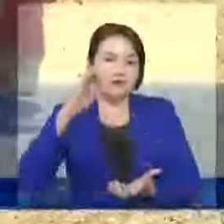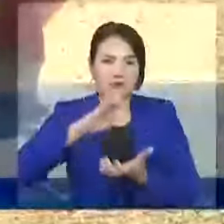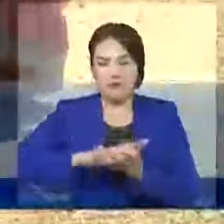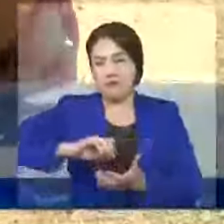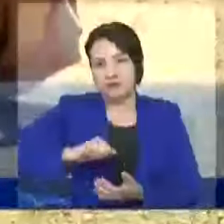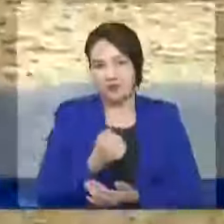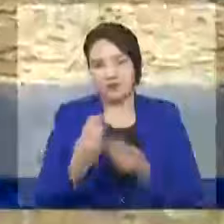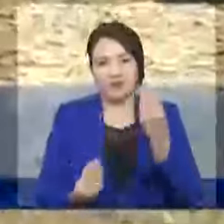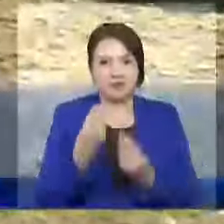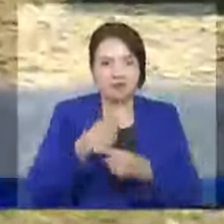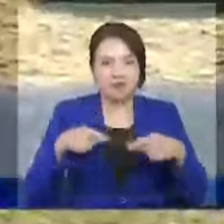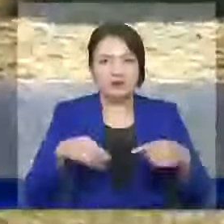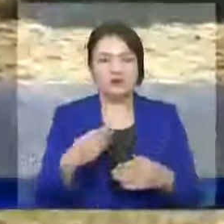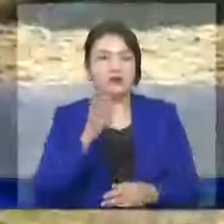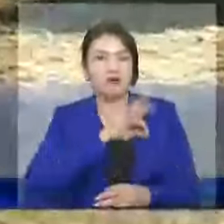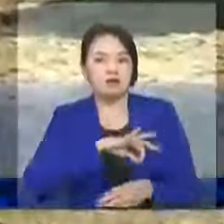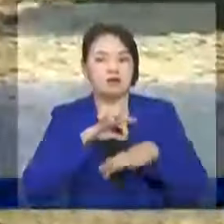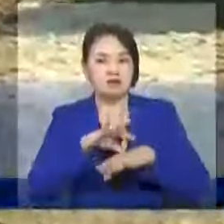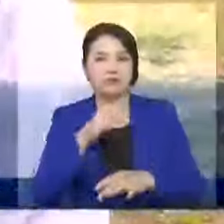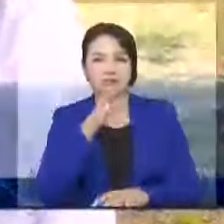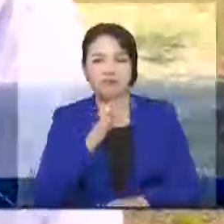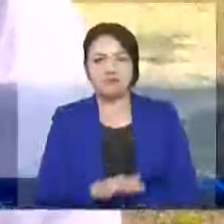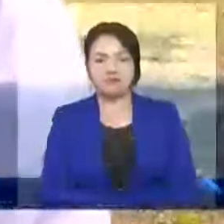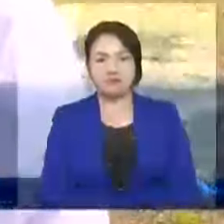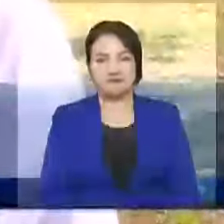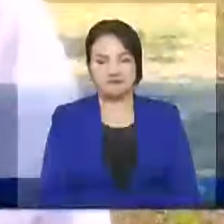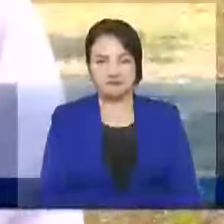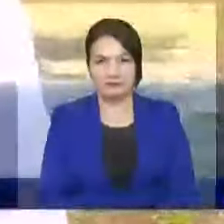играют различные игры и с пользой проводят время.